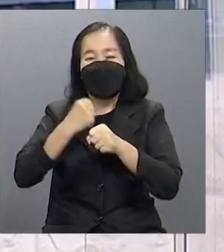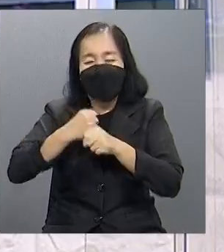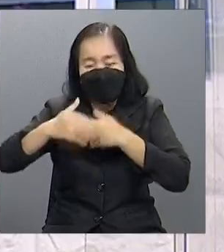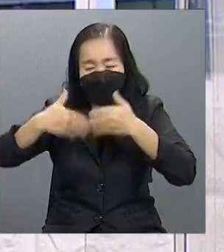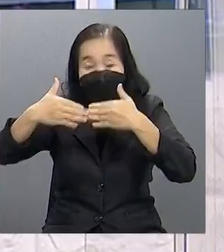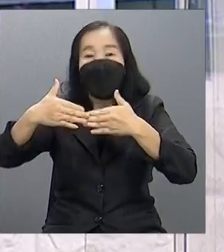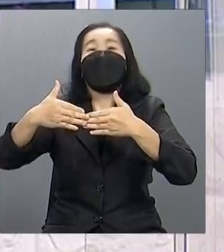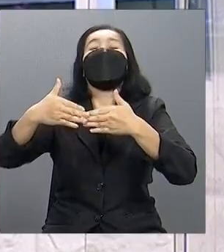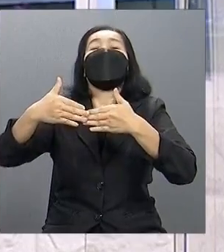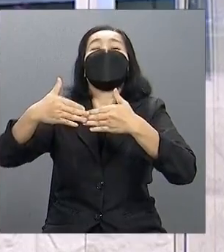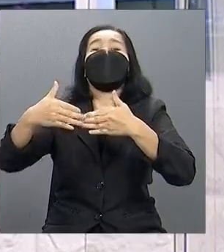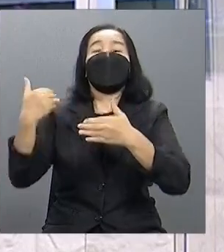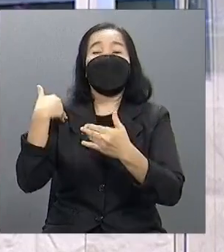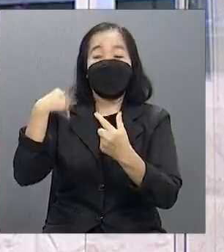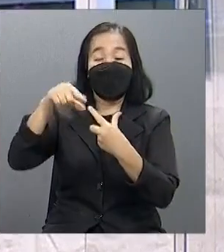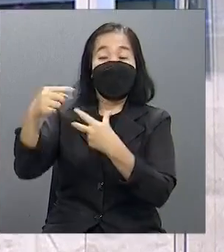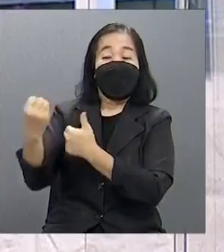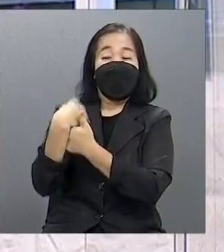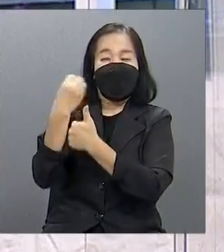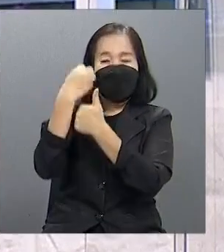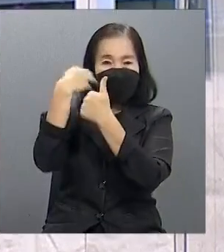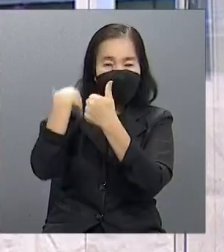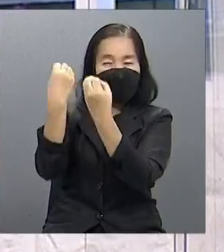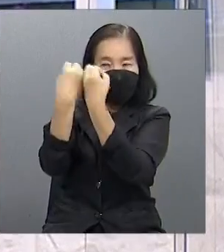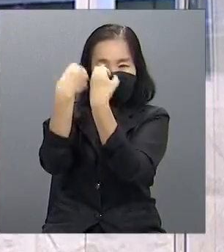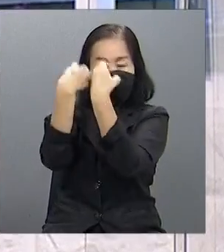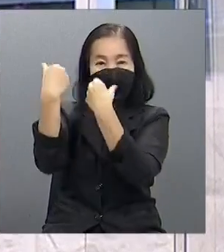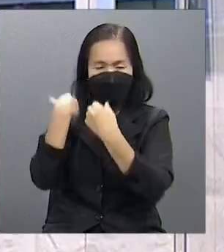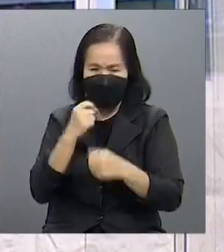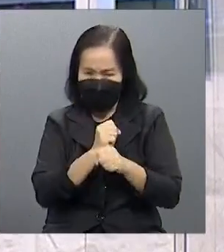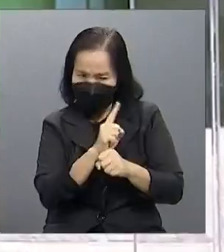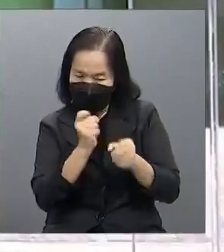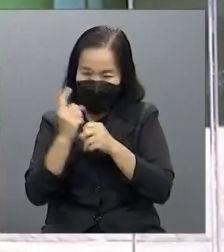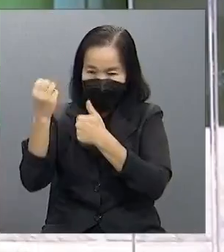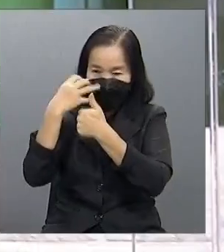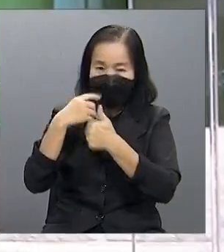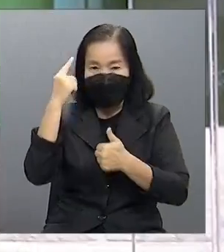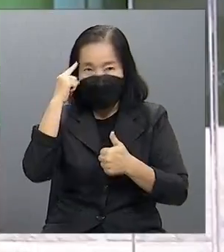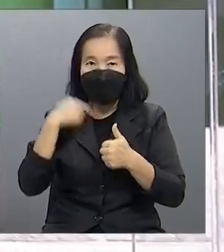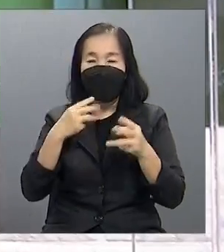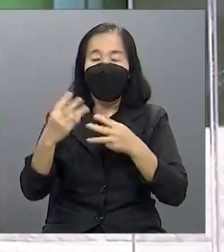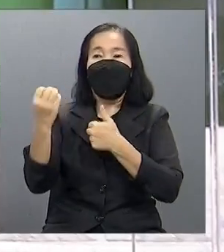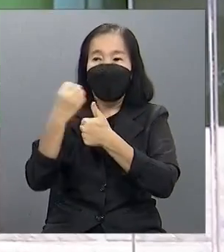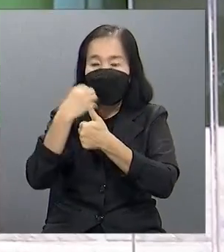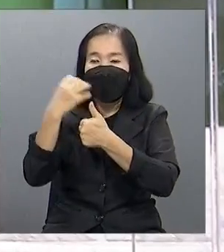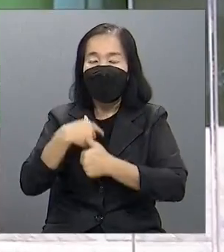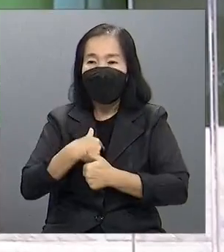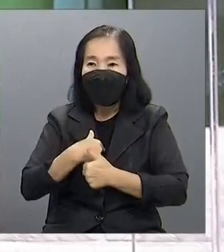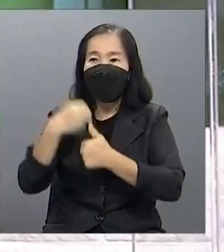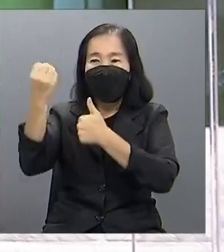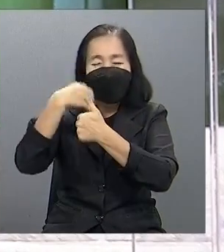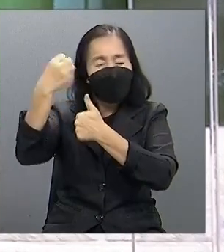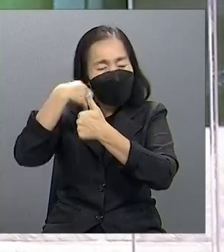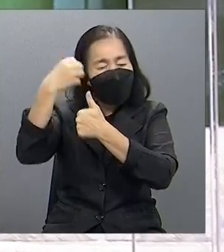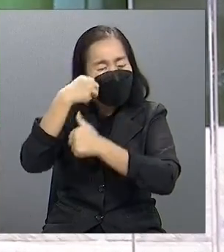เอิร์ธอยู่ตลอดเวลาว่าซีนนี้มันเป็นอย่างนี้นะเรื่องมุมกล้องเรื่องอะไรเทคนิคต่างๆอาดาวสอนเอิร์ธหมดทุกอย่างเลยเอิร์ธรู้สึกว่